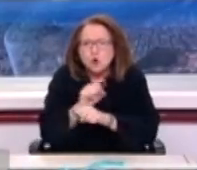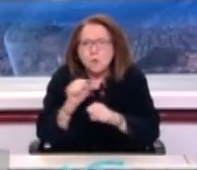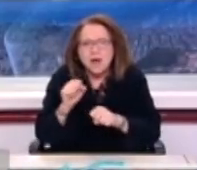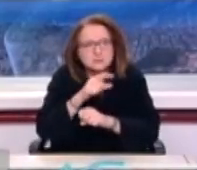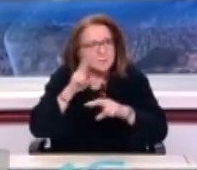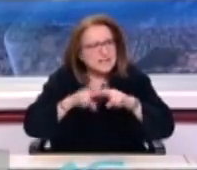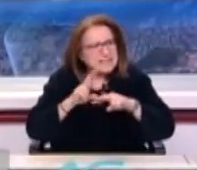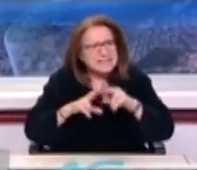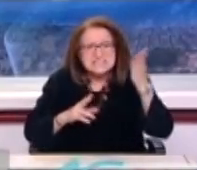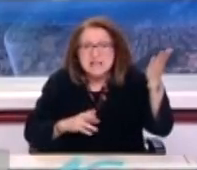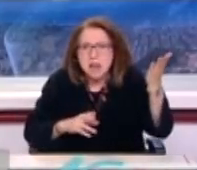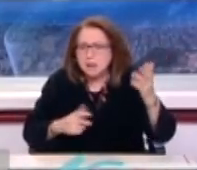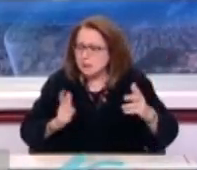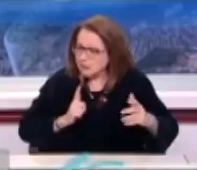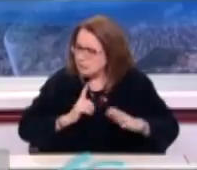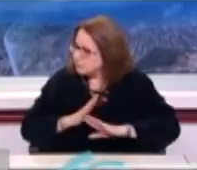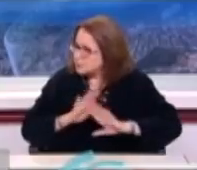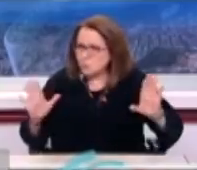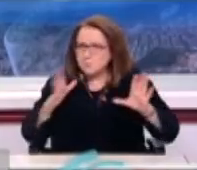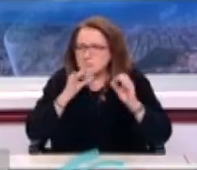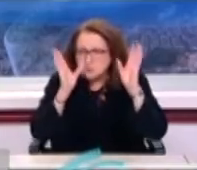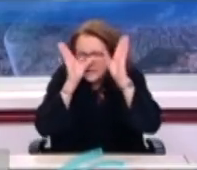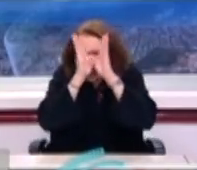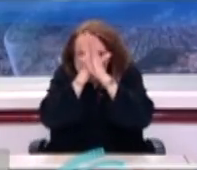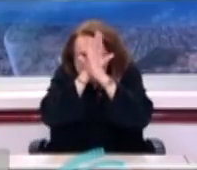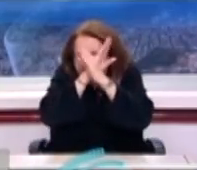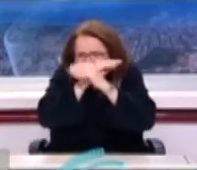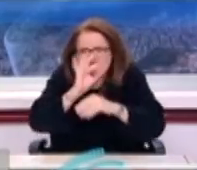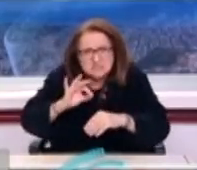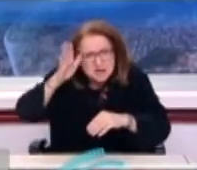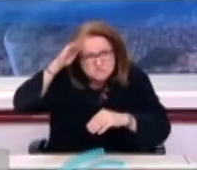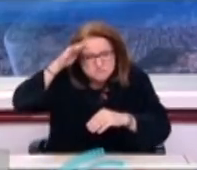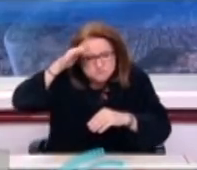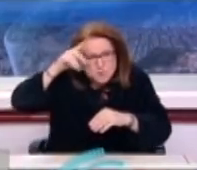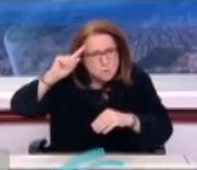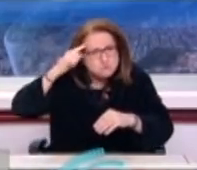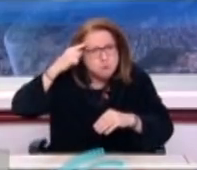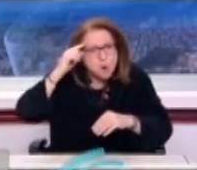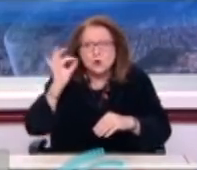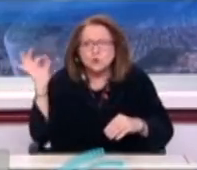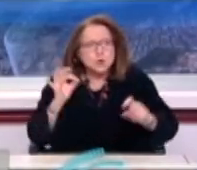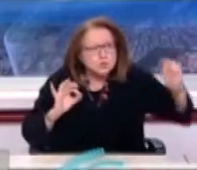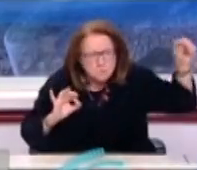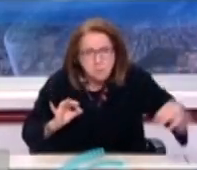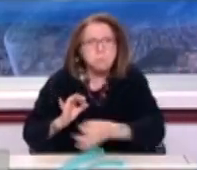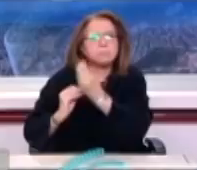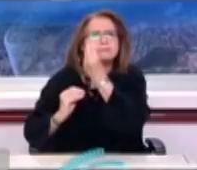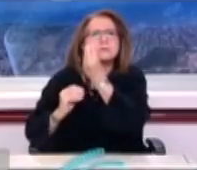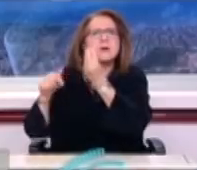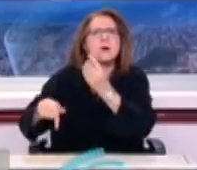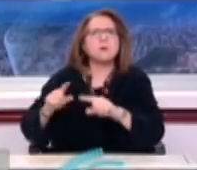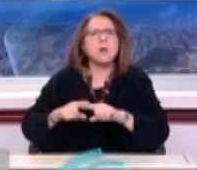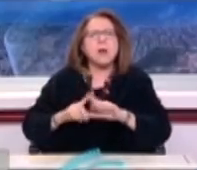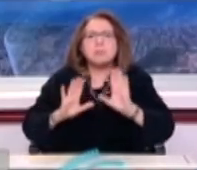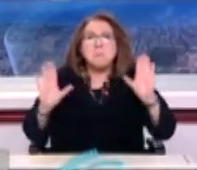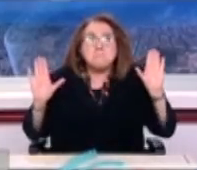μας. Φυσικά και έγινε, αλλά αυτό είναι αναμενόμενο με αυτό τον ιό. Καταλάβατε, το πραγματικό γεγονός είναι